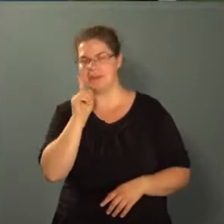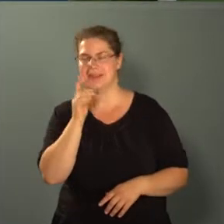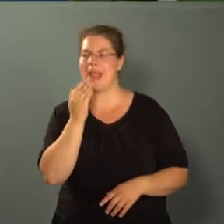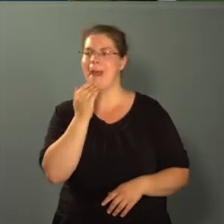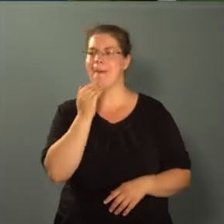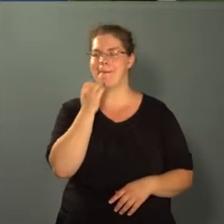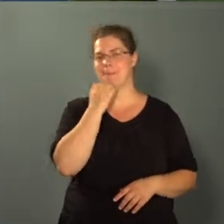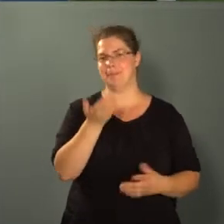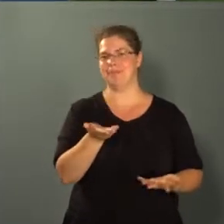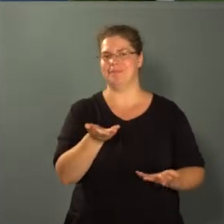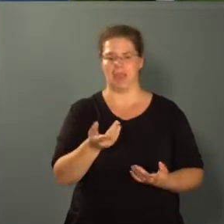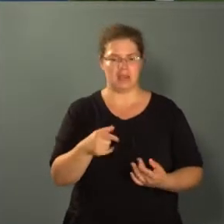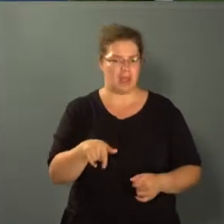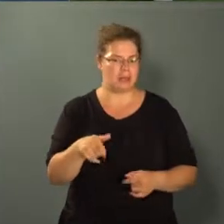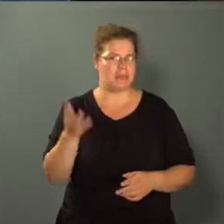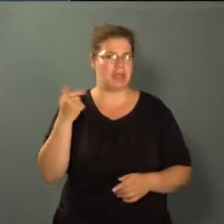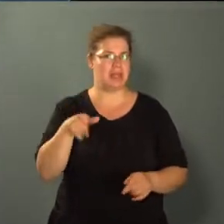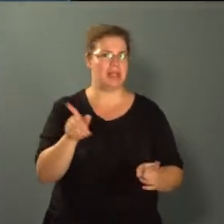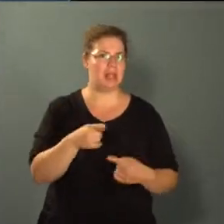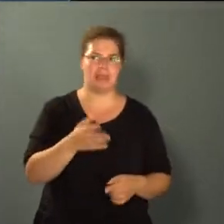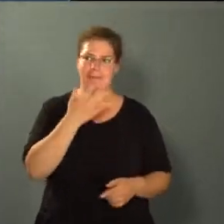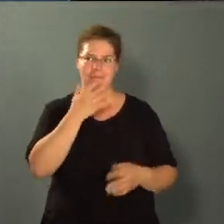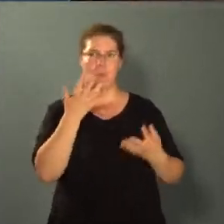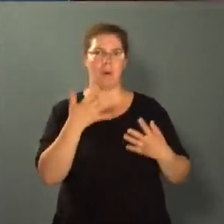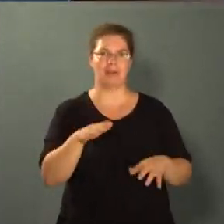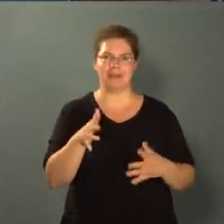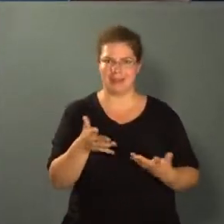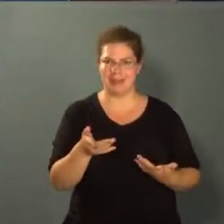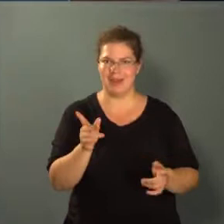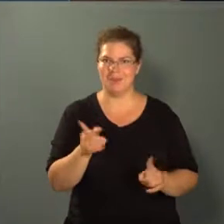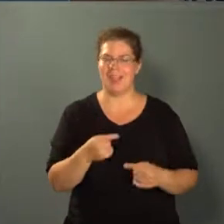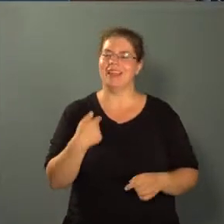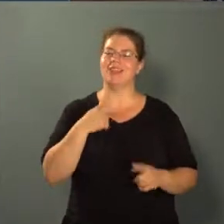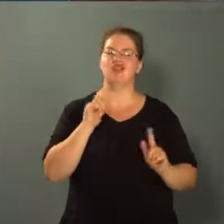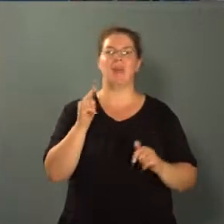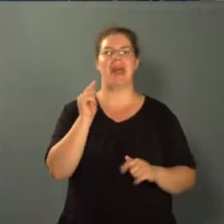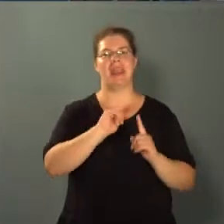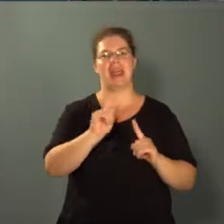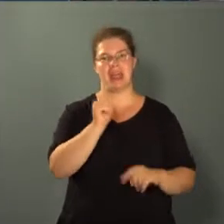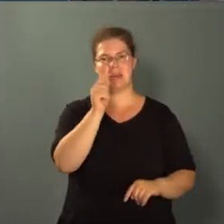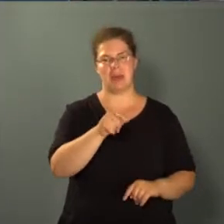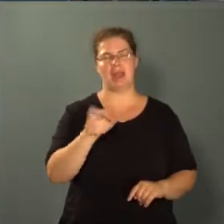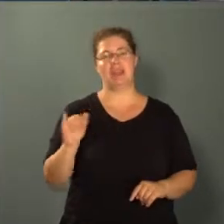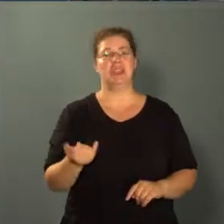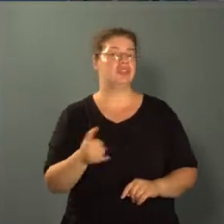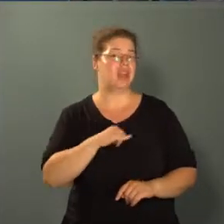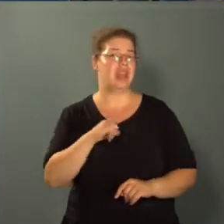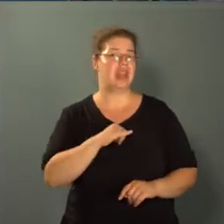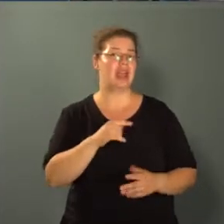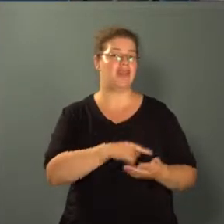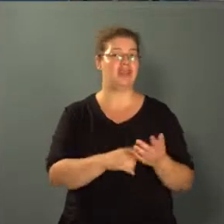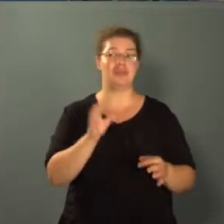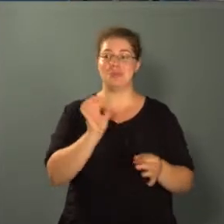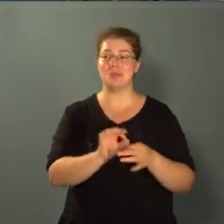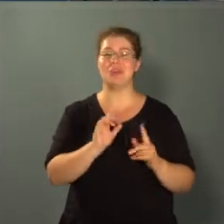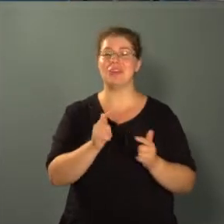de meg főleg hát régen ezeket játszották, régen nem volt gépzene, én Csepelre jártam át főleg, és aztán végül is érdekes a sors, hogy